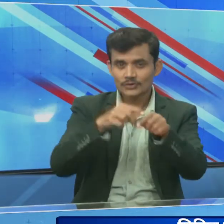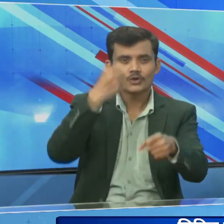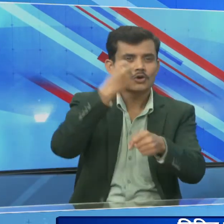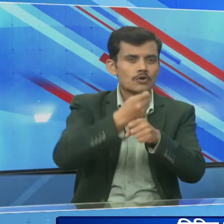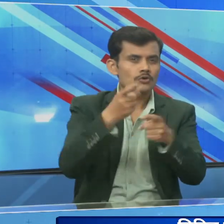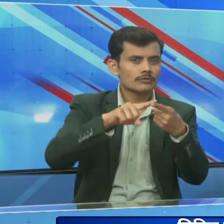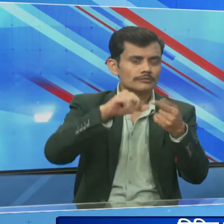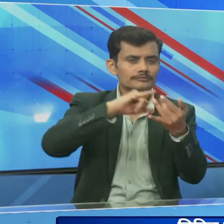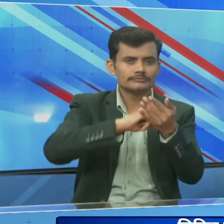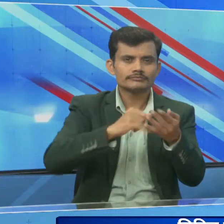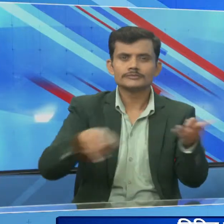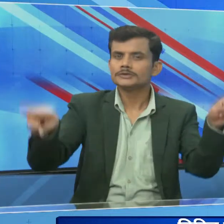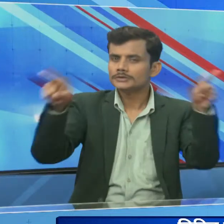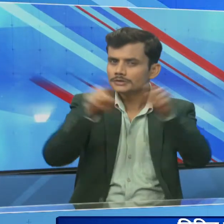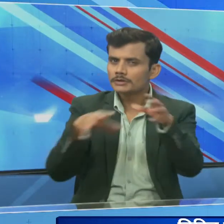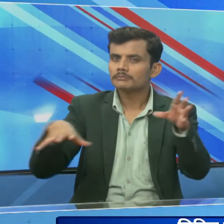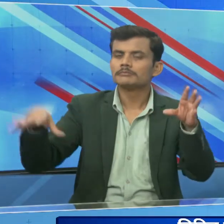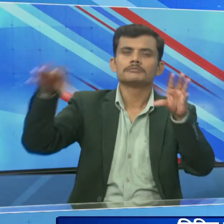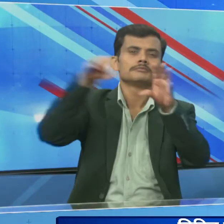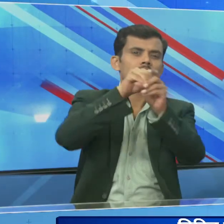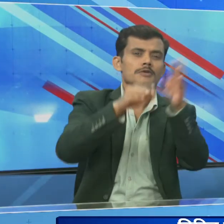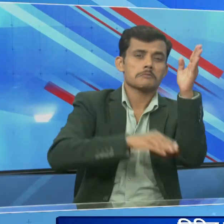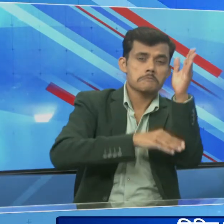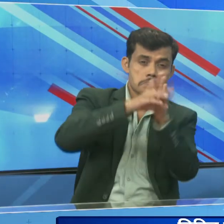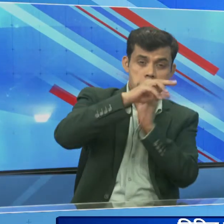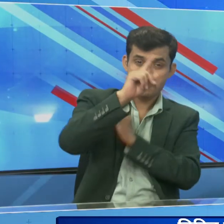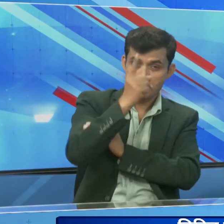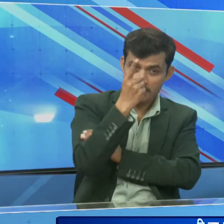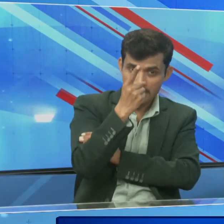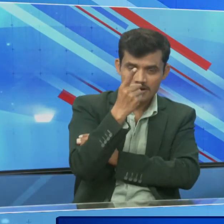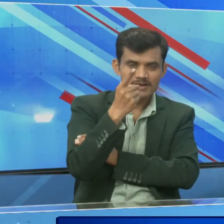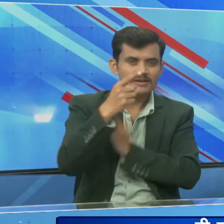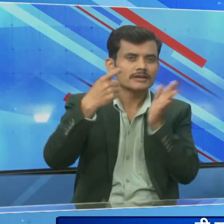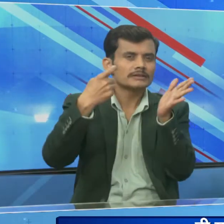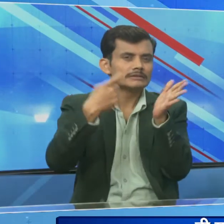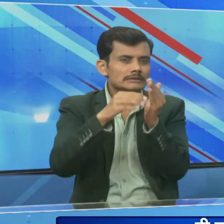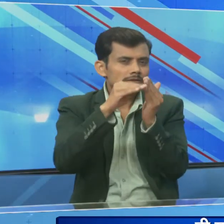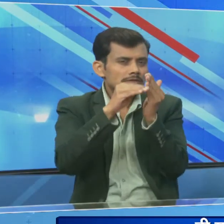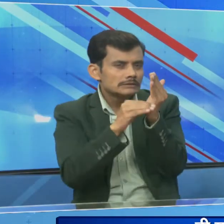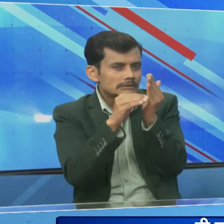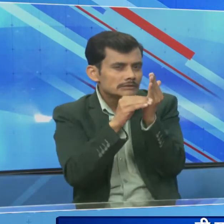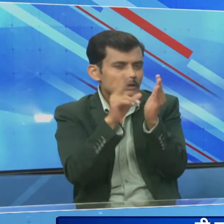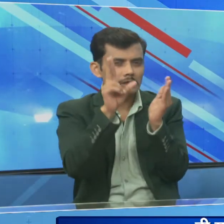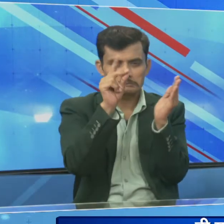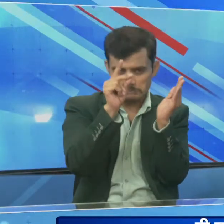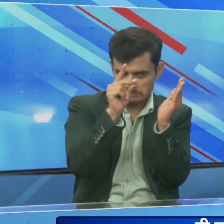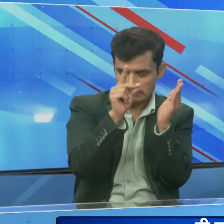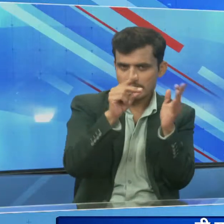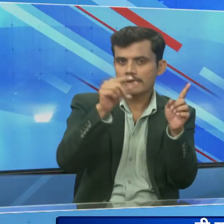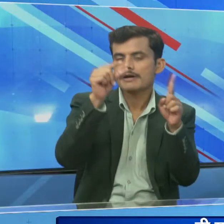से शीर्ष पर बरकरार हैं। वहीं प्रज्ञानानंदा उनसे आधा अंक पीछे दूसरे स्थान पर है।